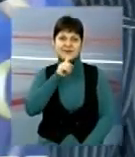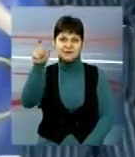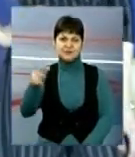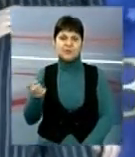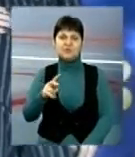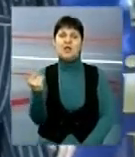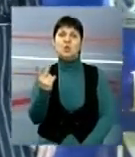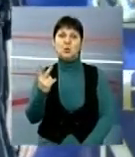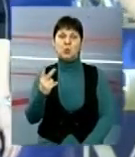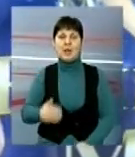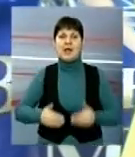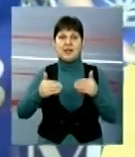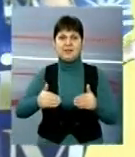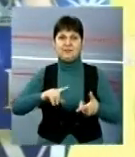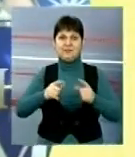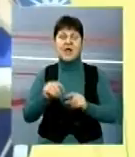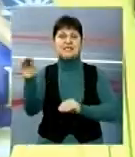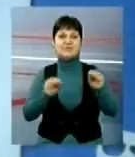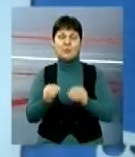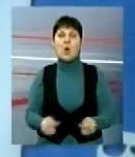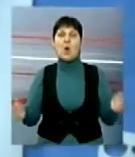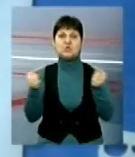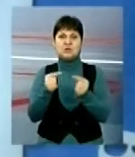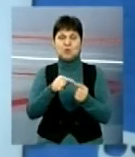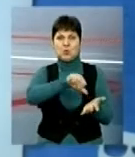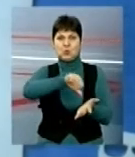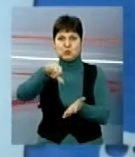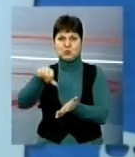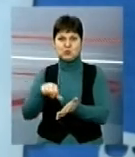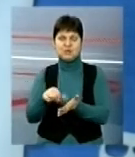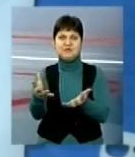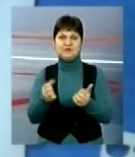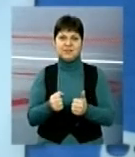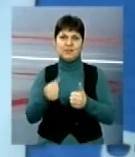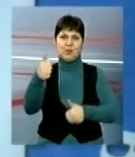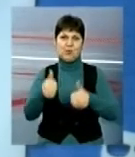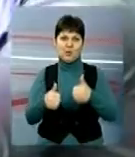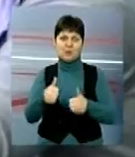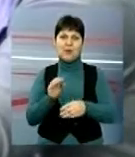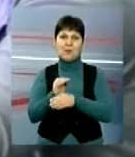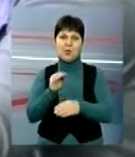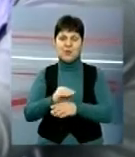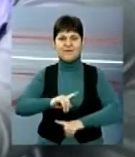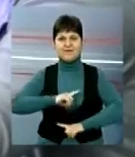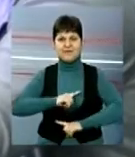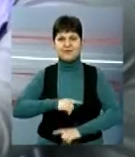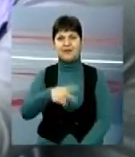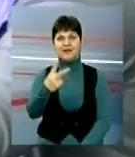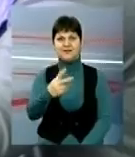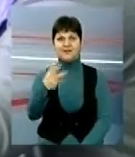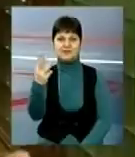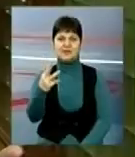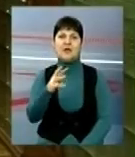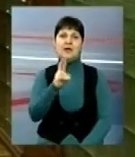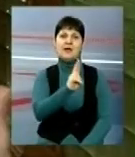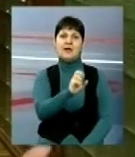другий етап відбору. З них і сформували остаточний склад учасниць, які візьмуть участь у конкурсі. Поповнила ряди фіналісток 20-річна Карина